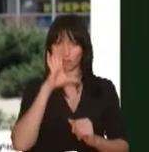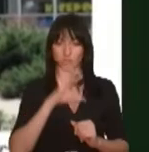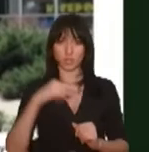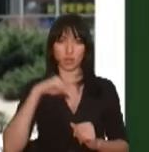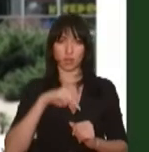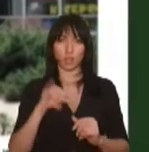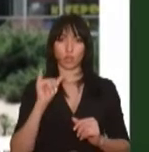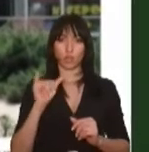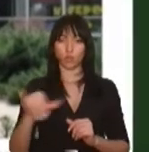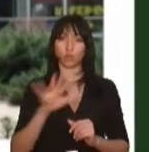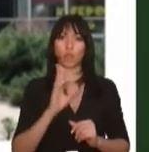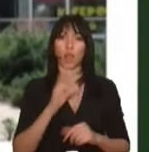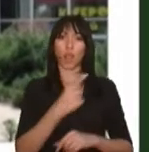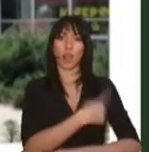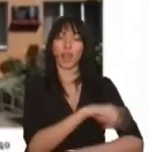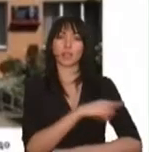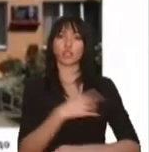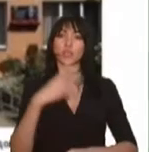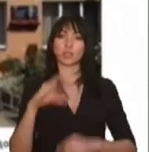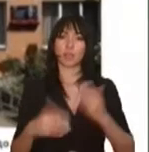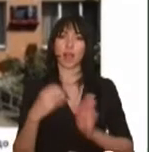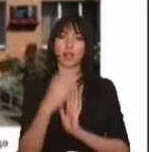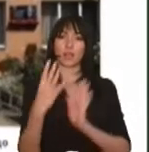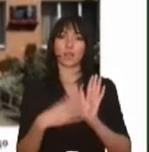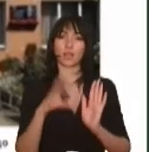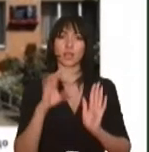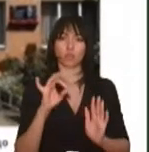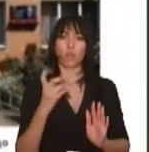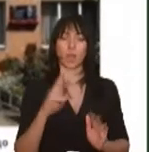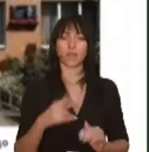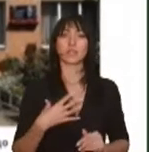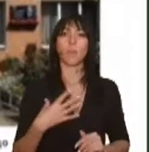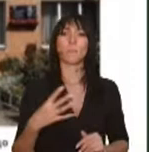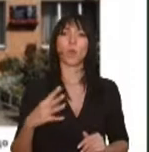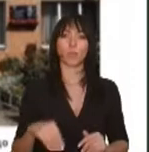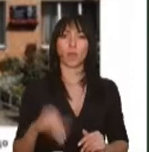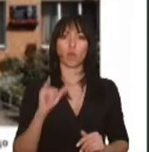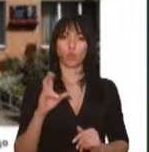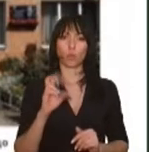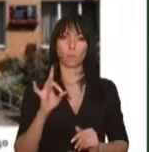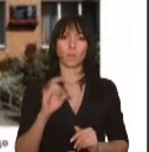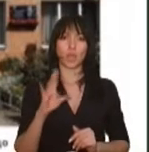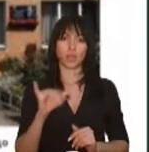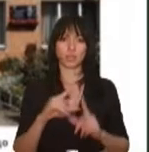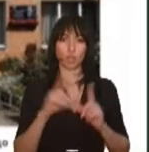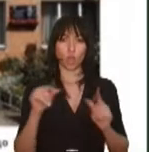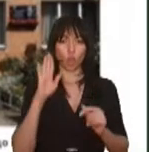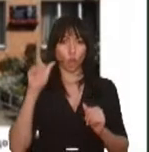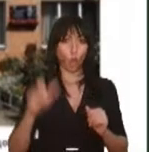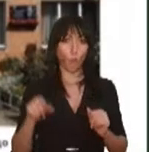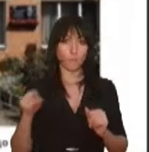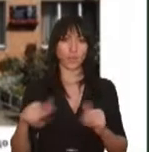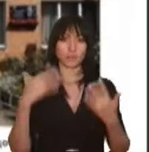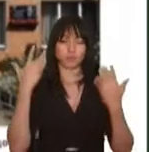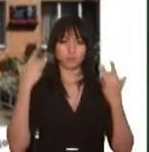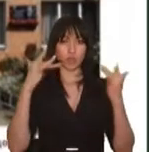пережив клінічну смерть, однак 19 вересня помер. У березні хлопець втрачав свідомість. В кінці